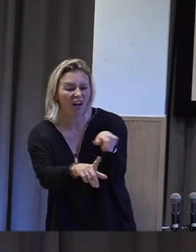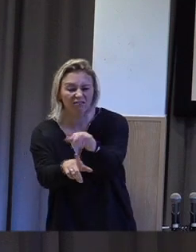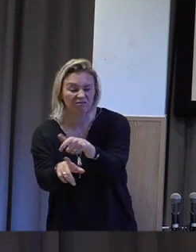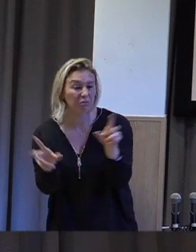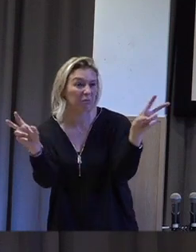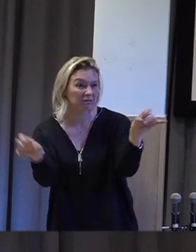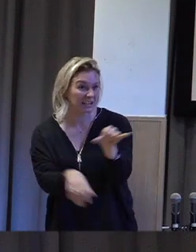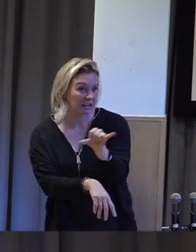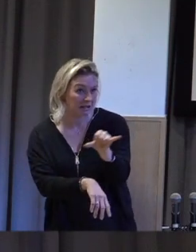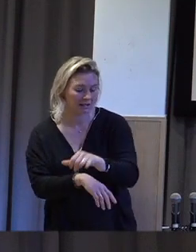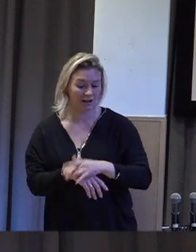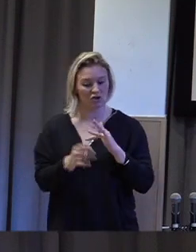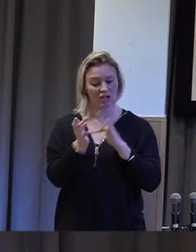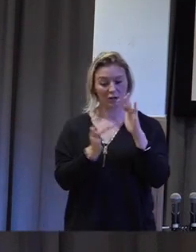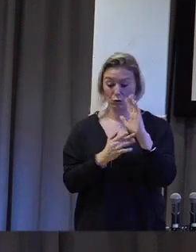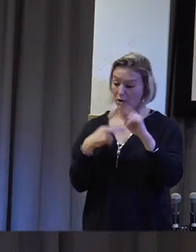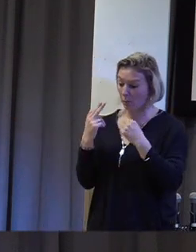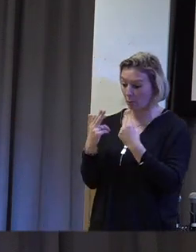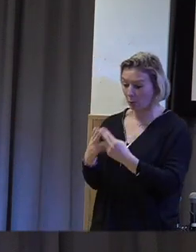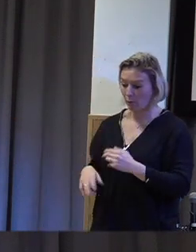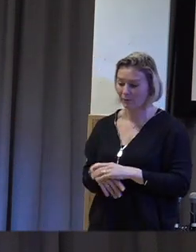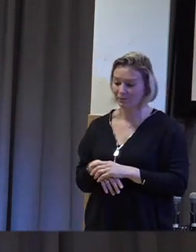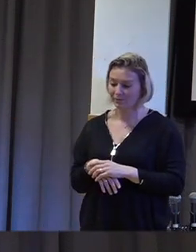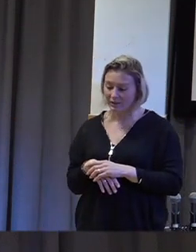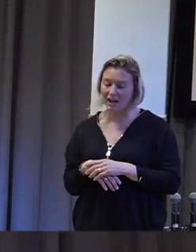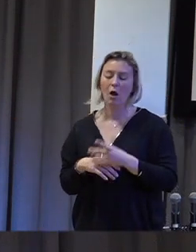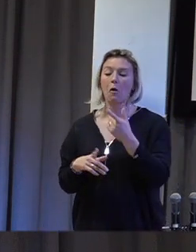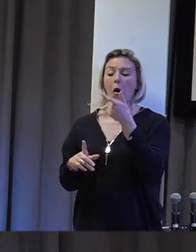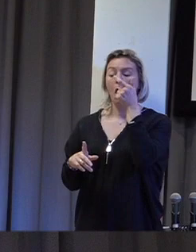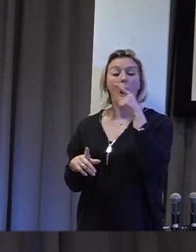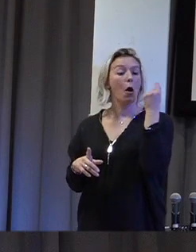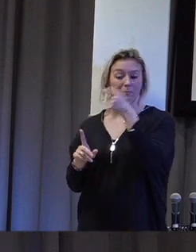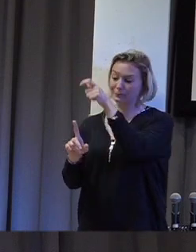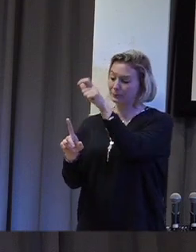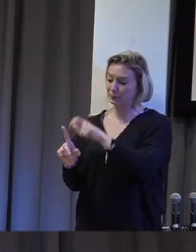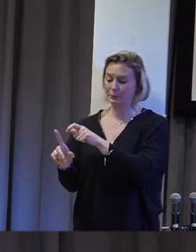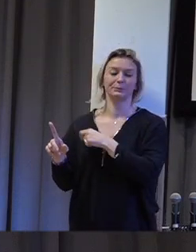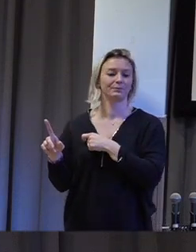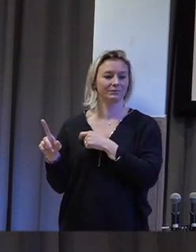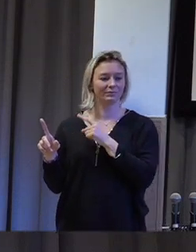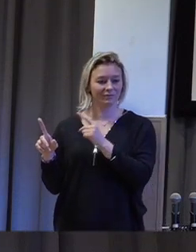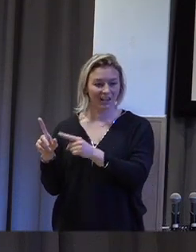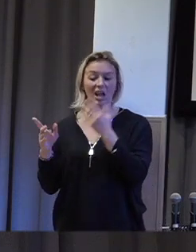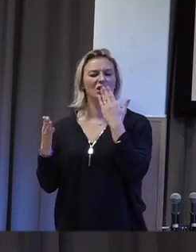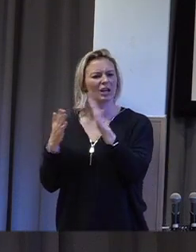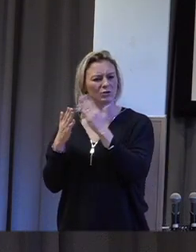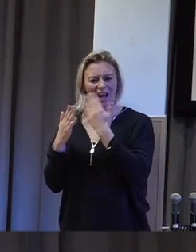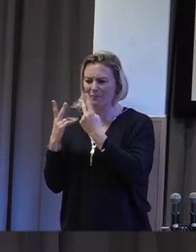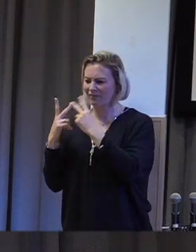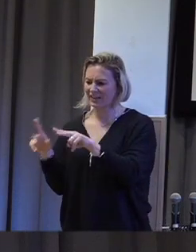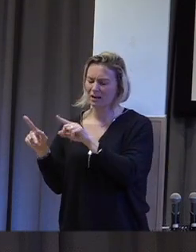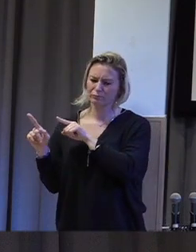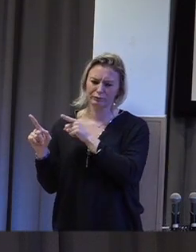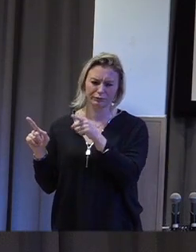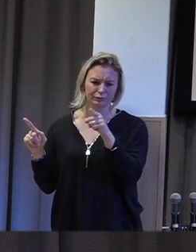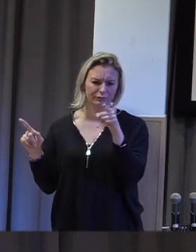Jésus reprit la parole et dit, « Un homme descendait de Jérusalem à Jéricho. Il tomba au milieu